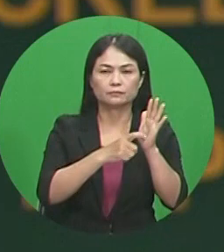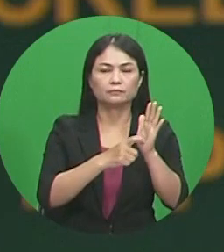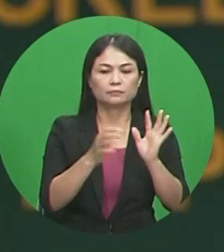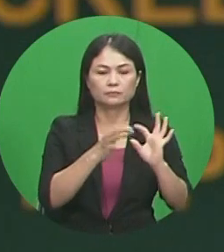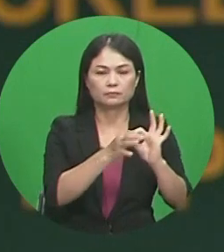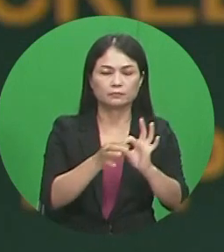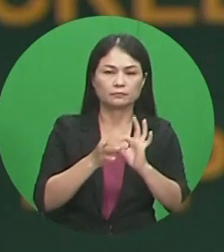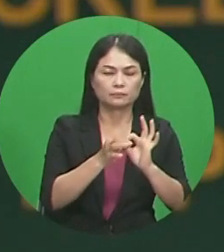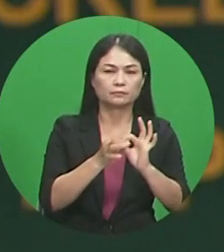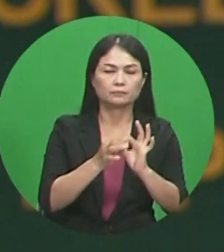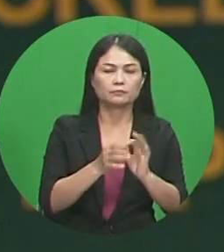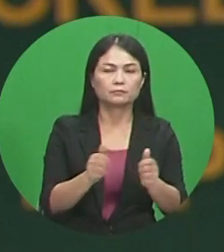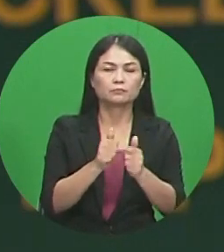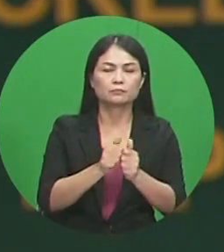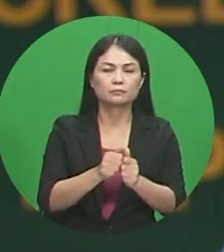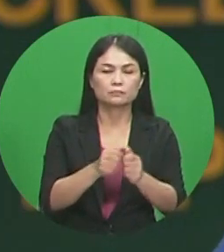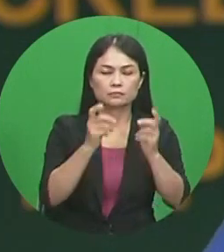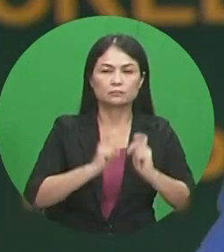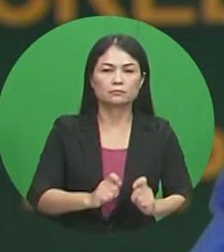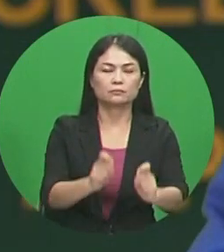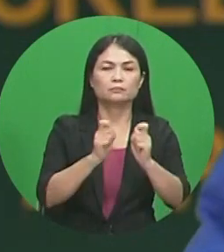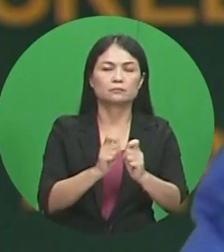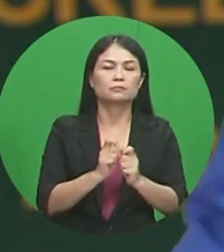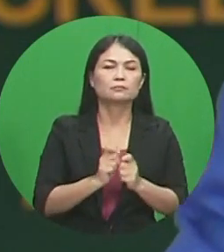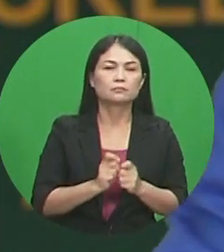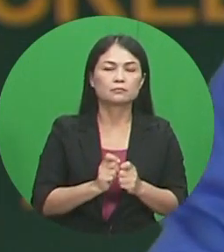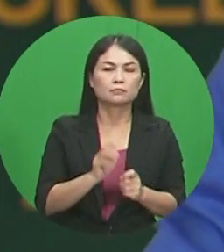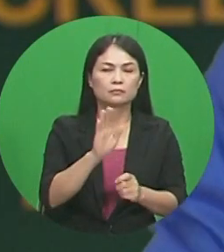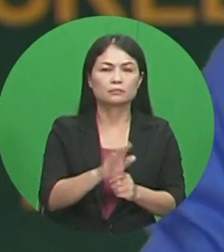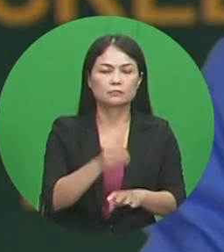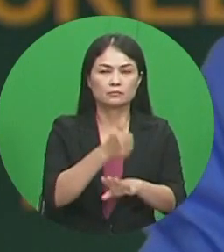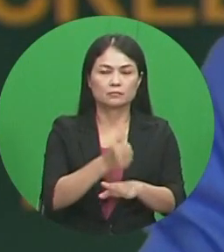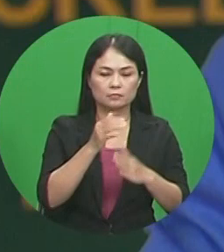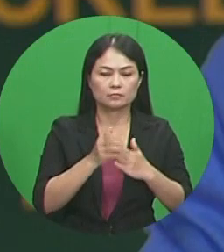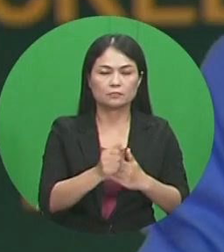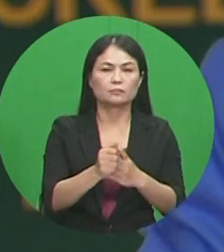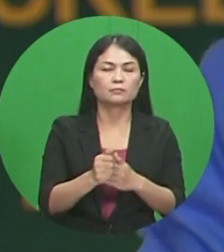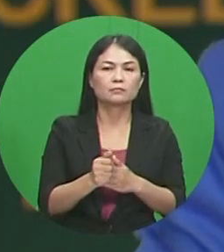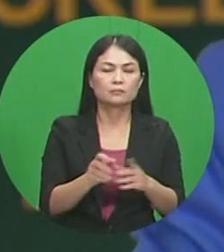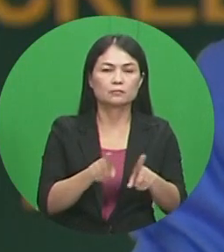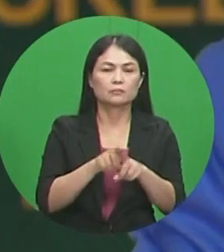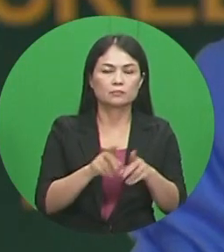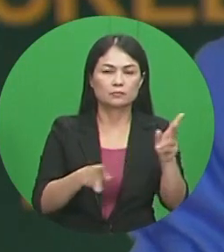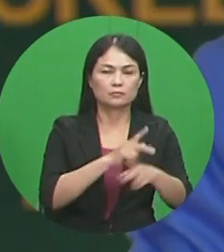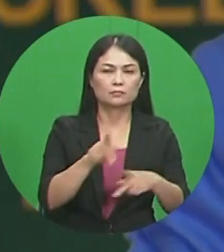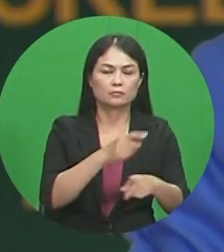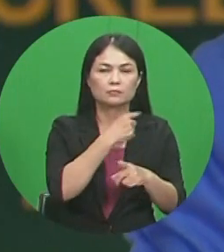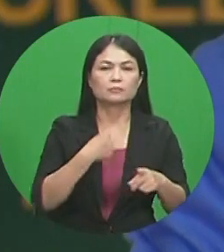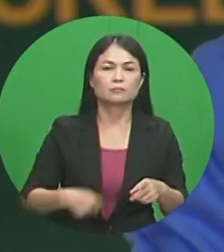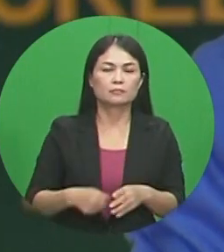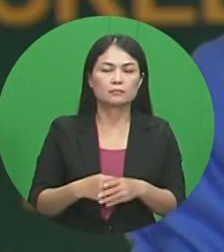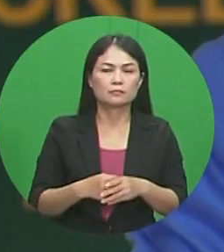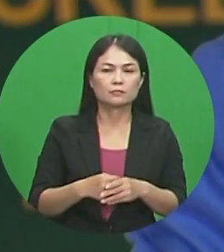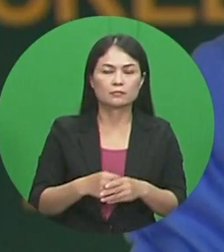គ្គីភាពជាមួយនឹងកិច្ចខិតខំប្រឹងប្រែងរបស់ថ្នាក់ដឹកនាំក៏ដូចជាប្រជាជនចិ